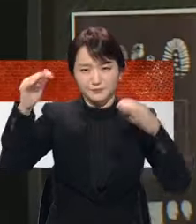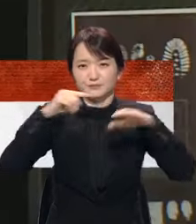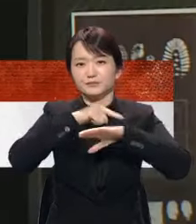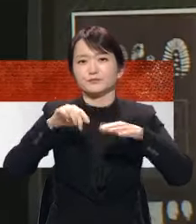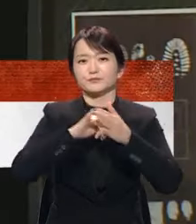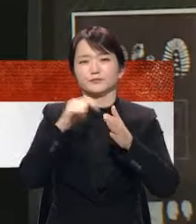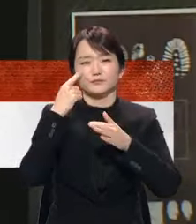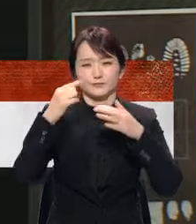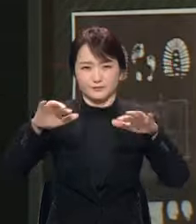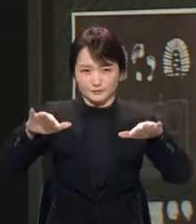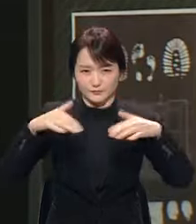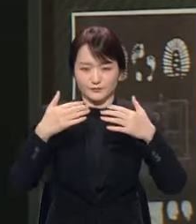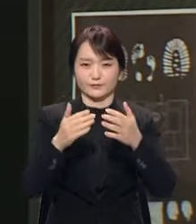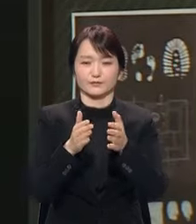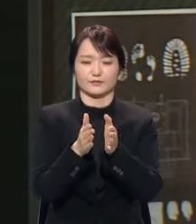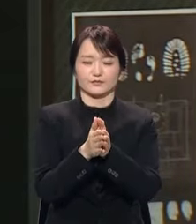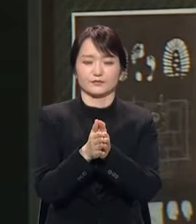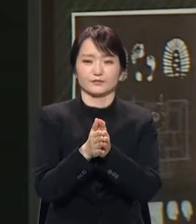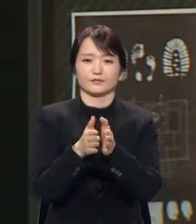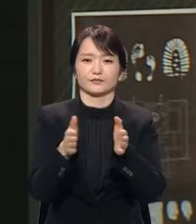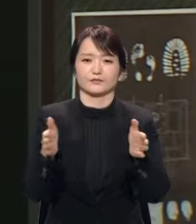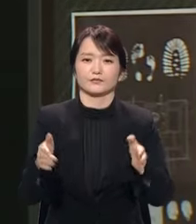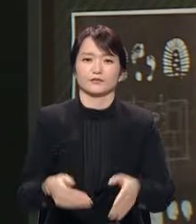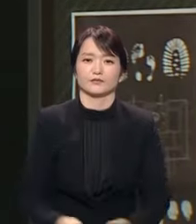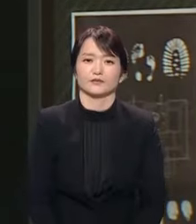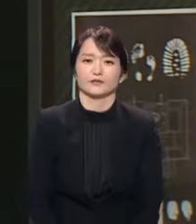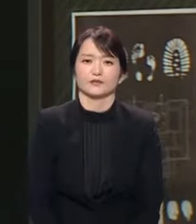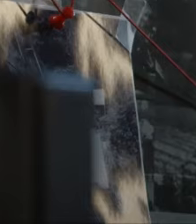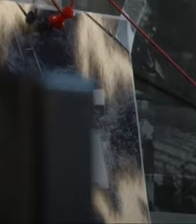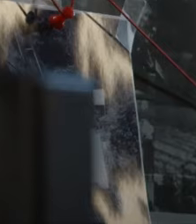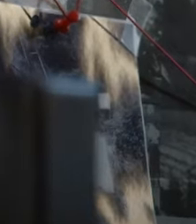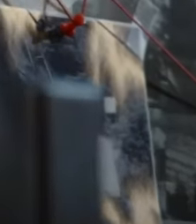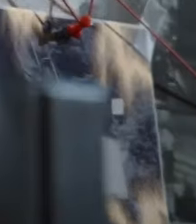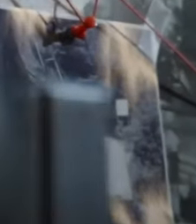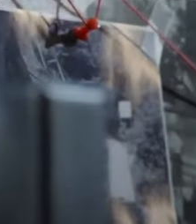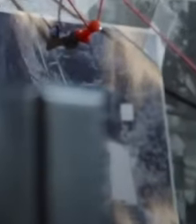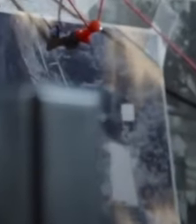전세계 동포 가족 여러분의 시선을 모아 모아서 출발합니다.